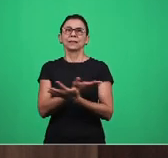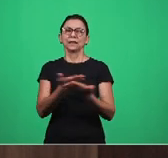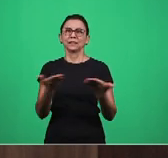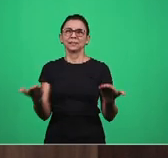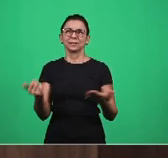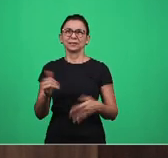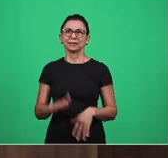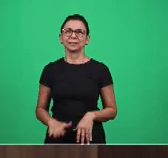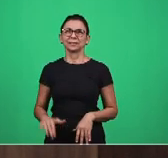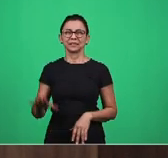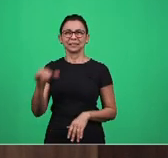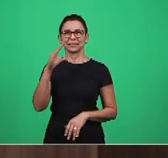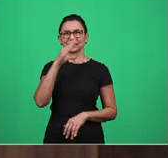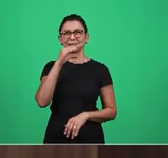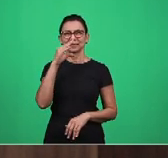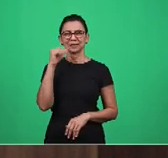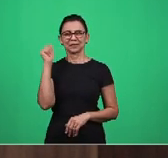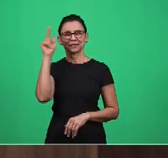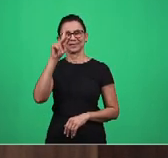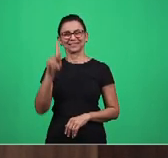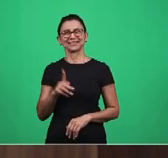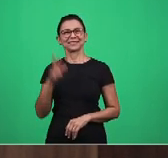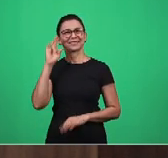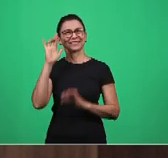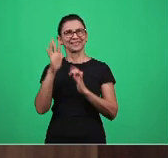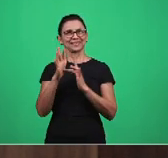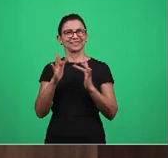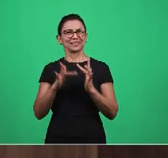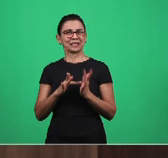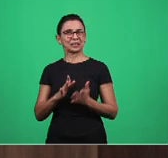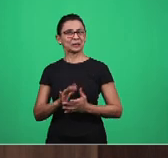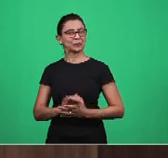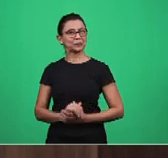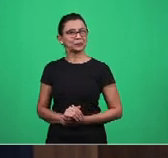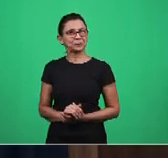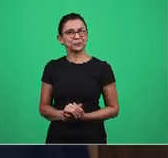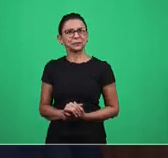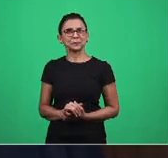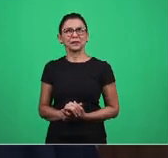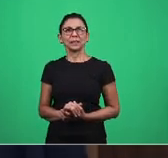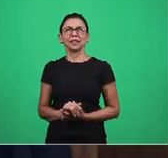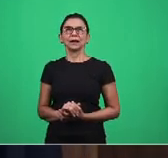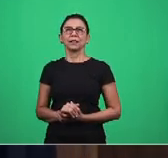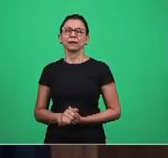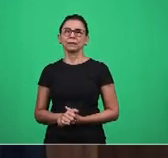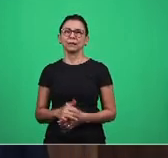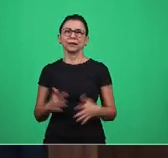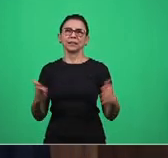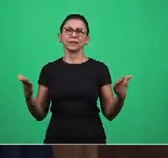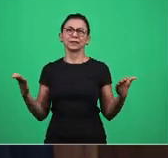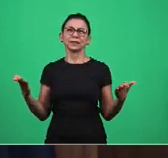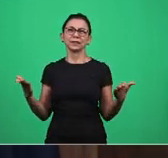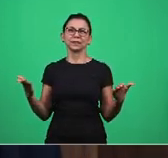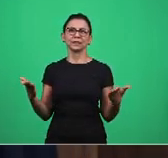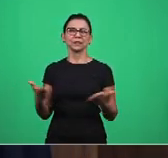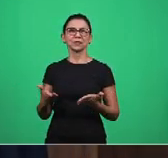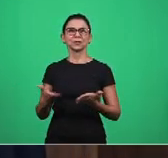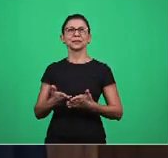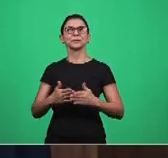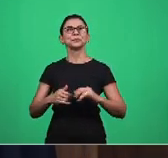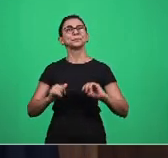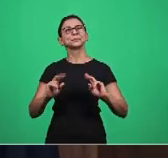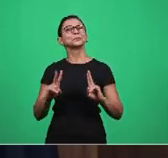Aujourd'hui, nous allons porter la thématique de l'étude en connaissant et en jouant la flûte douce. Mais